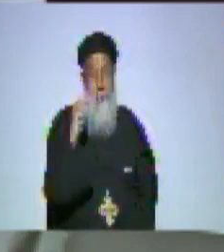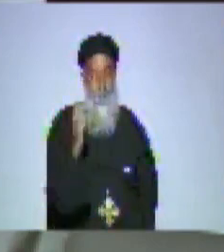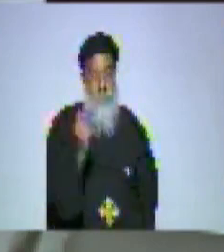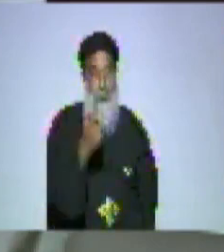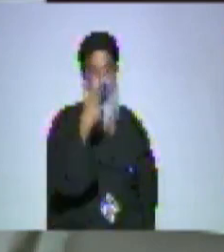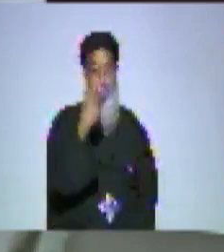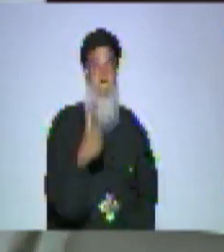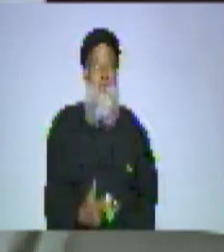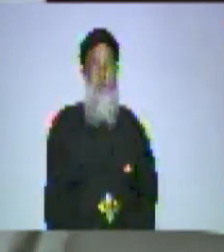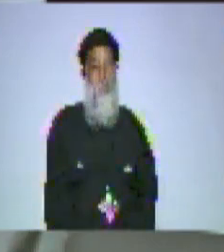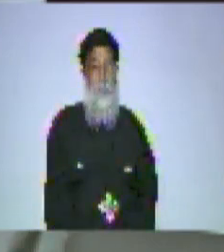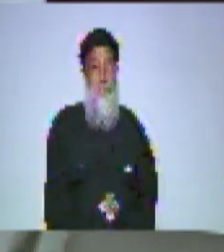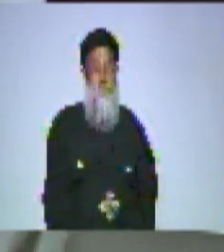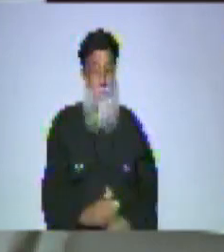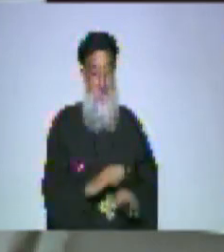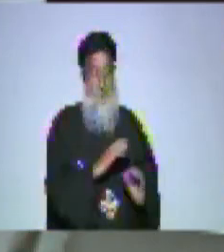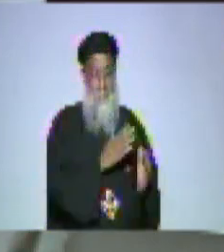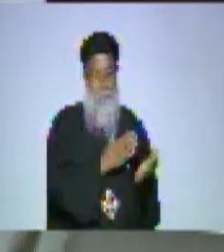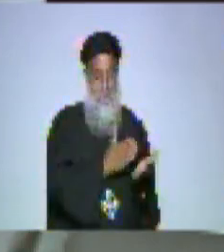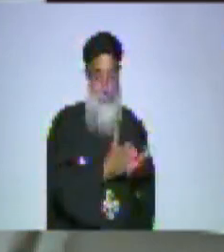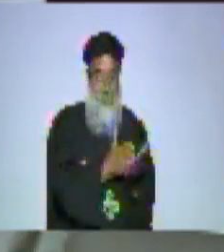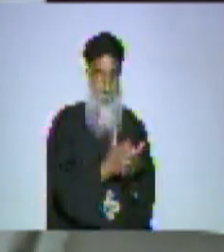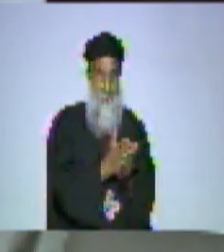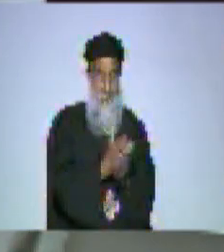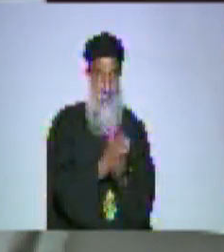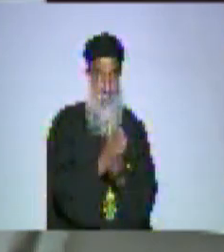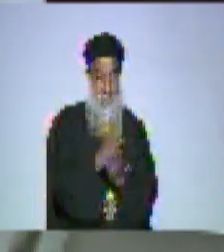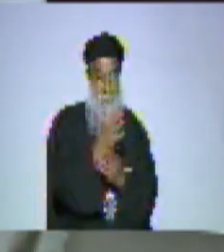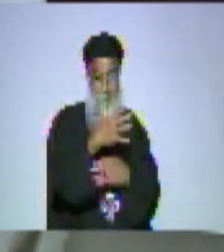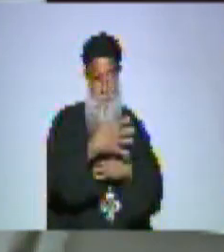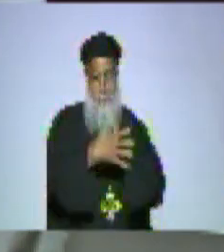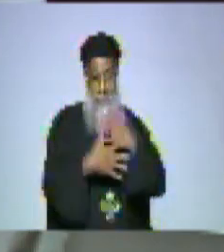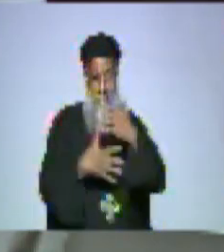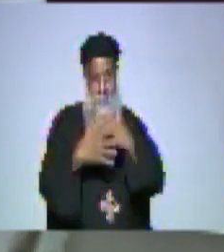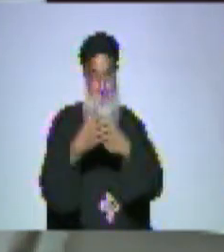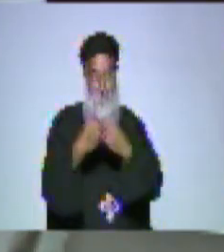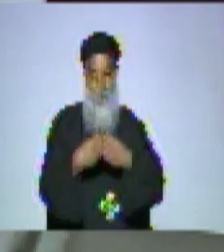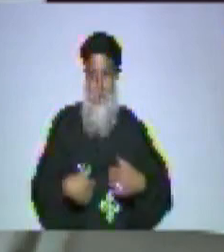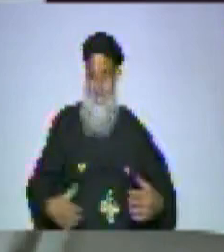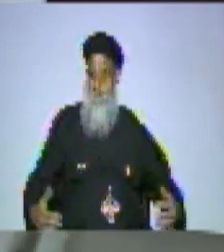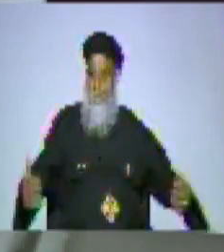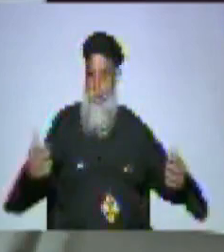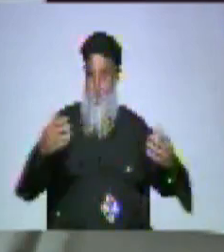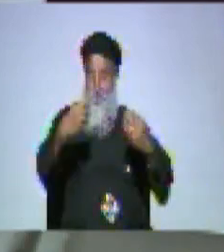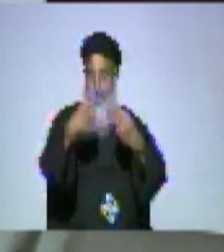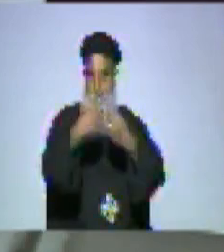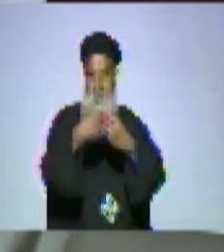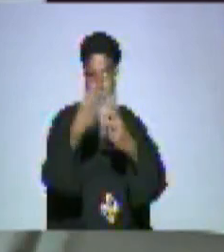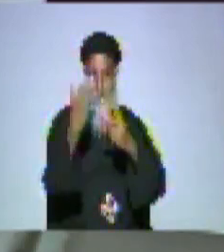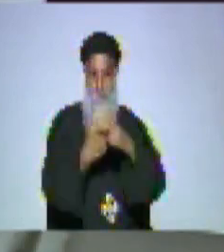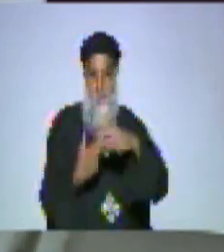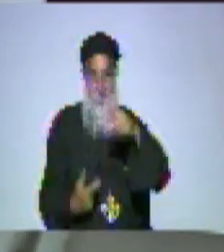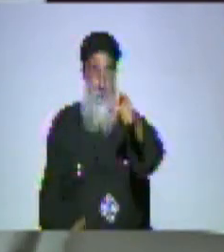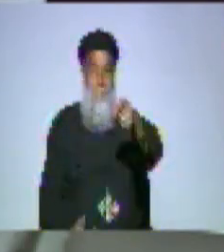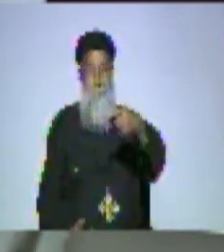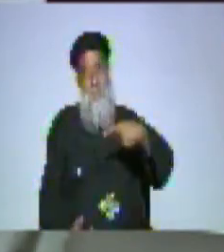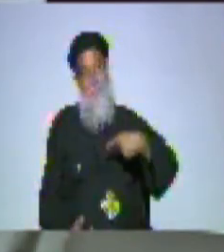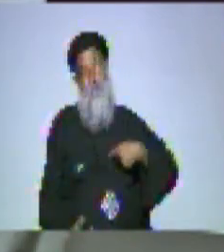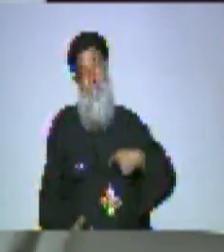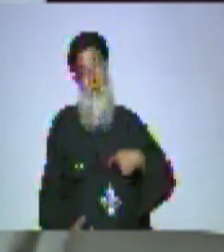الكاهن يكون امين ويشرك الشعب والشماس معه في الصلاه